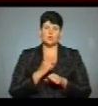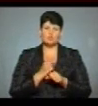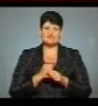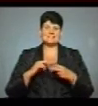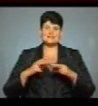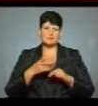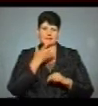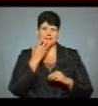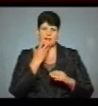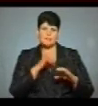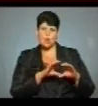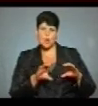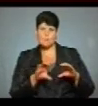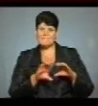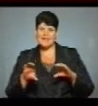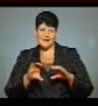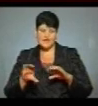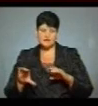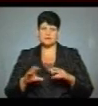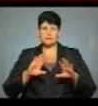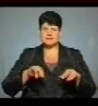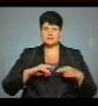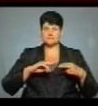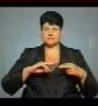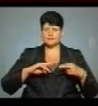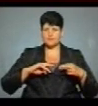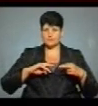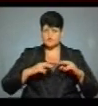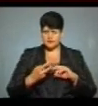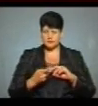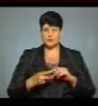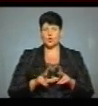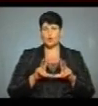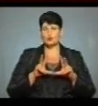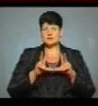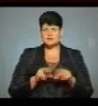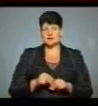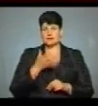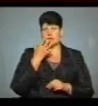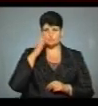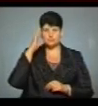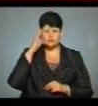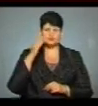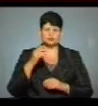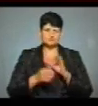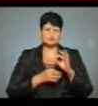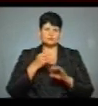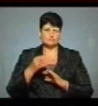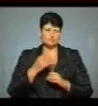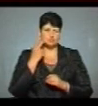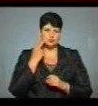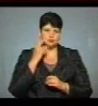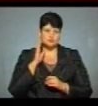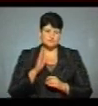тепломереж. Після завершення ремонту обіцяють цілодобове постачання гарячої води у домівки тернополян. У нашій студії директор